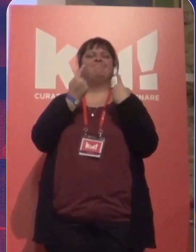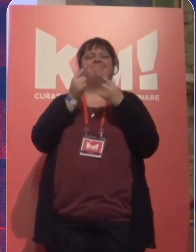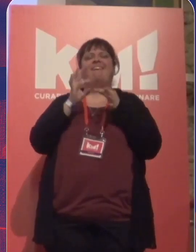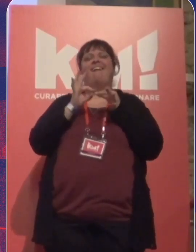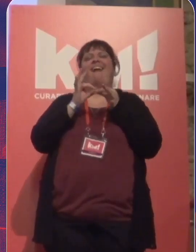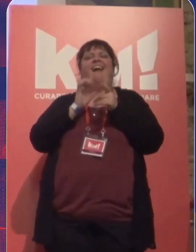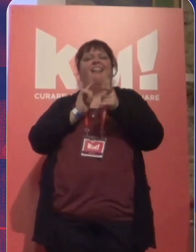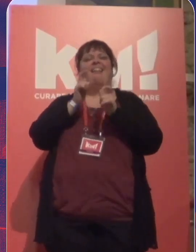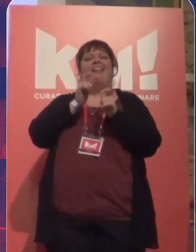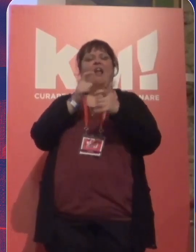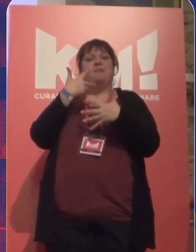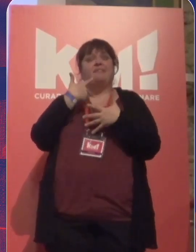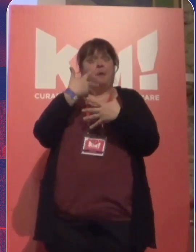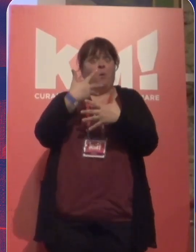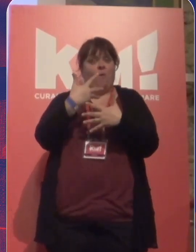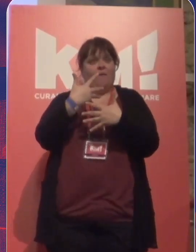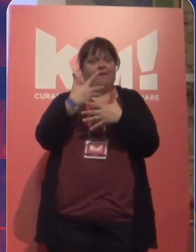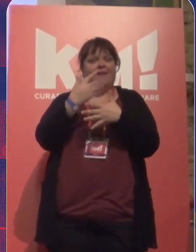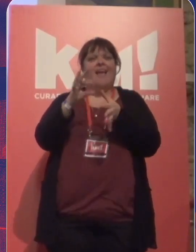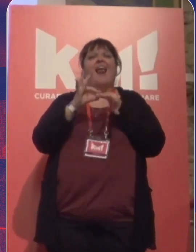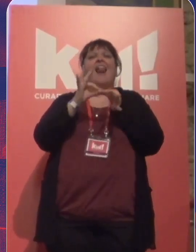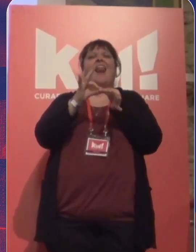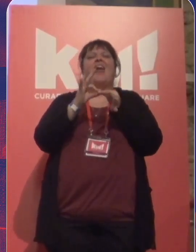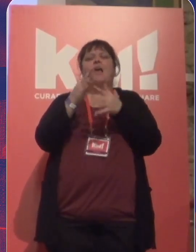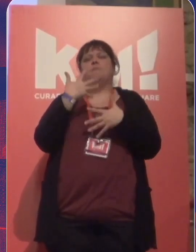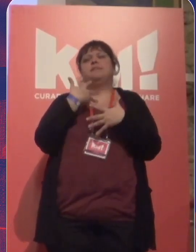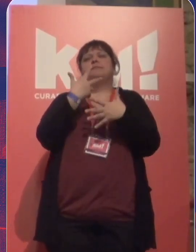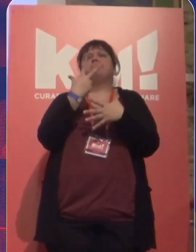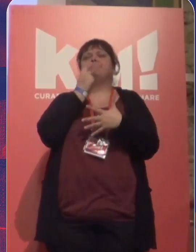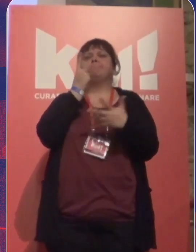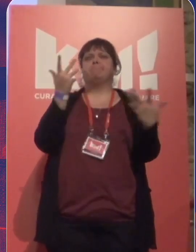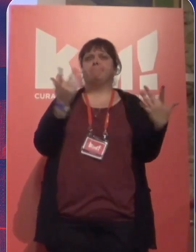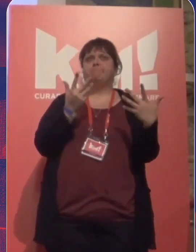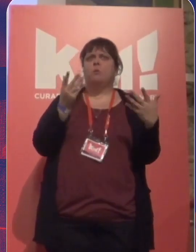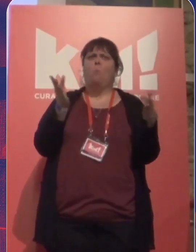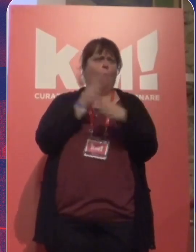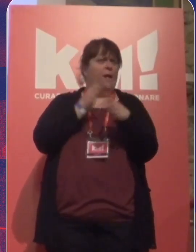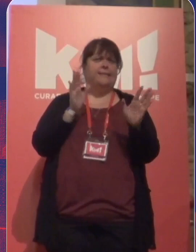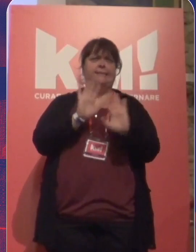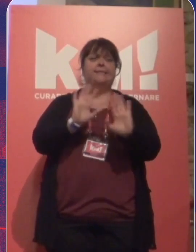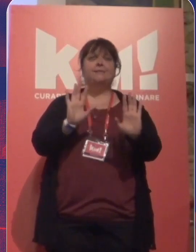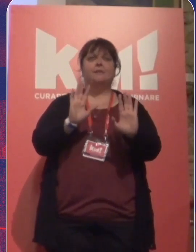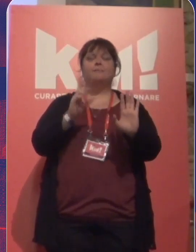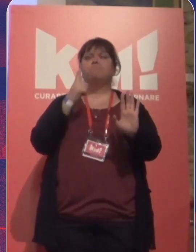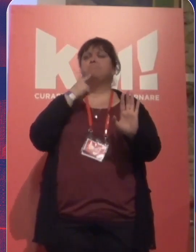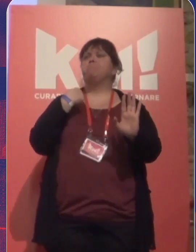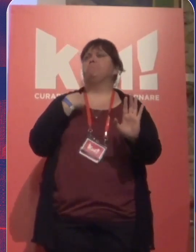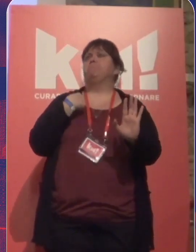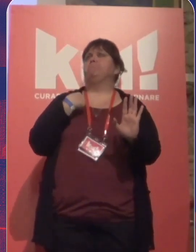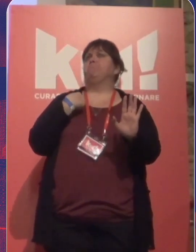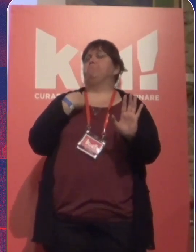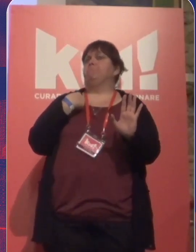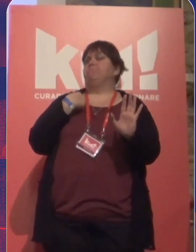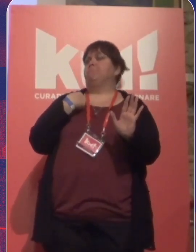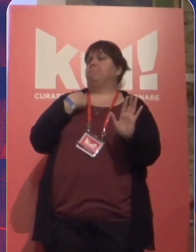qualunque legame d'amore ci dice che senza l'altro come dire io sono